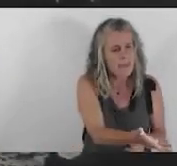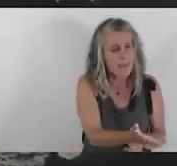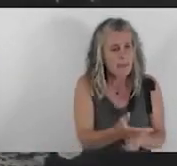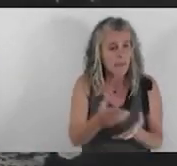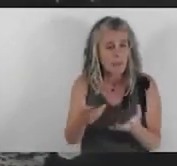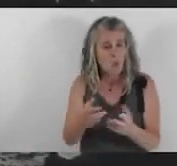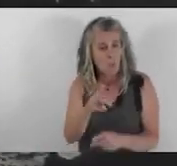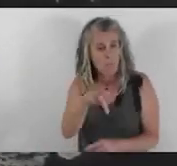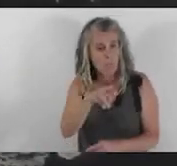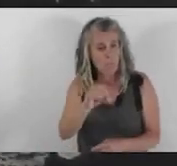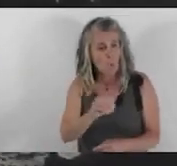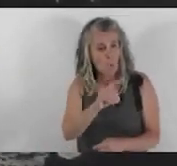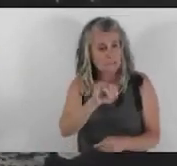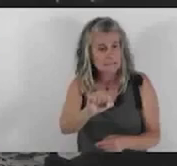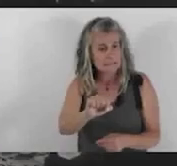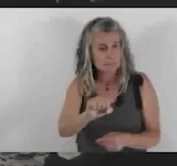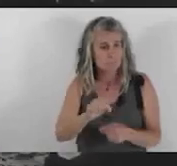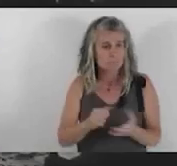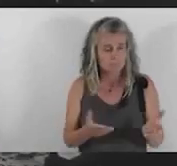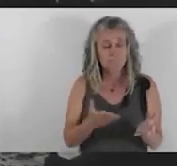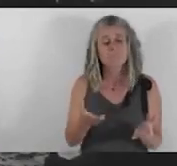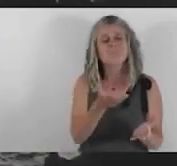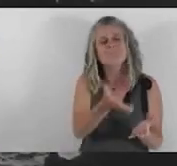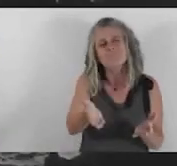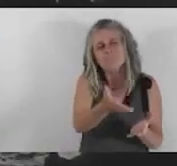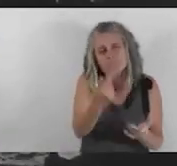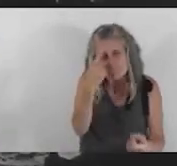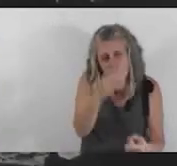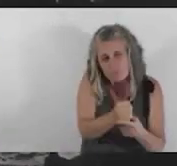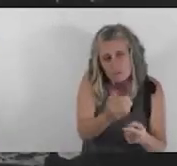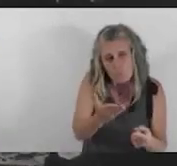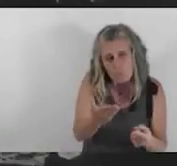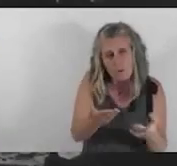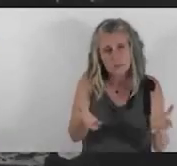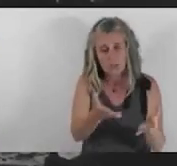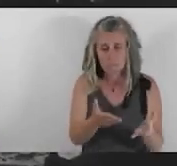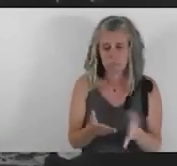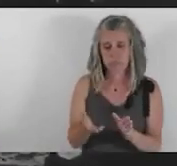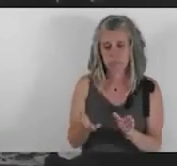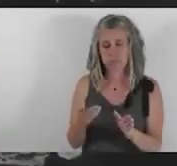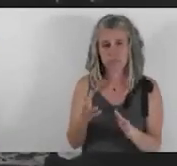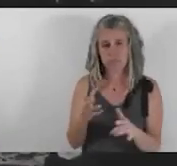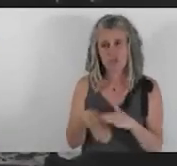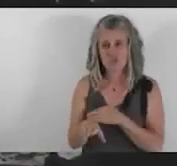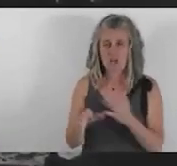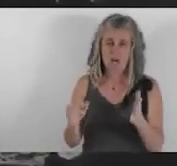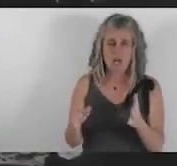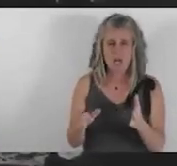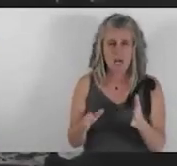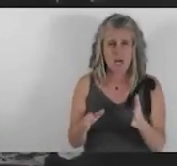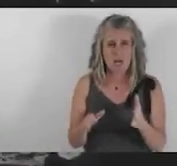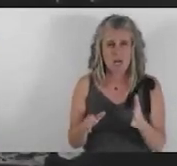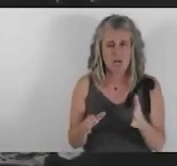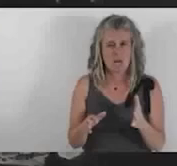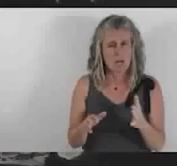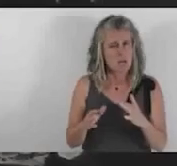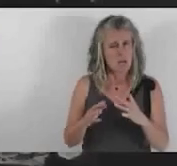fait de réserver des places, 36 pour Protis et 22 pour JED.